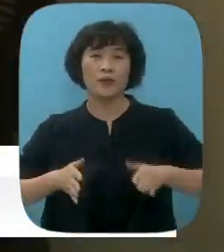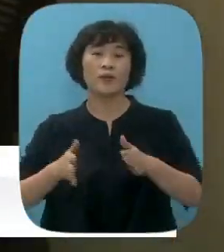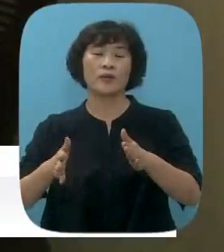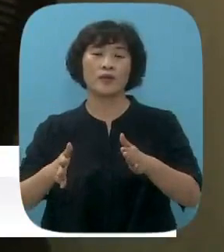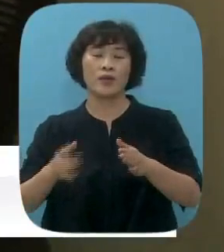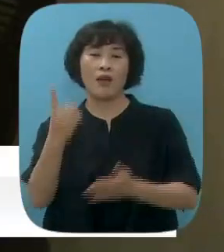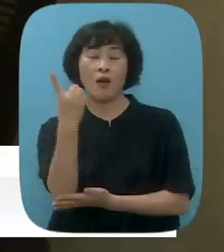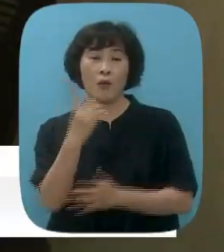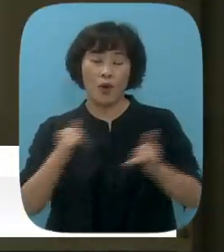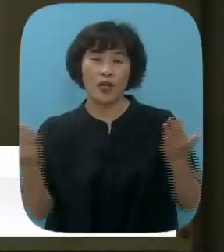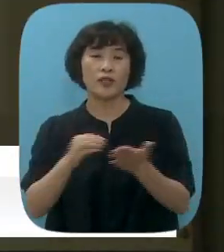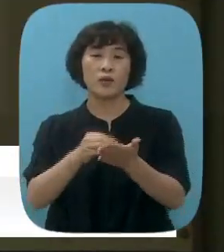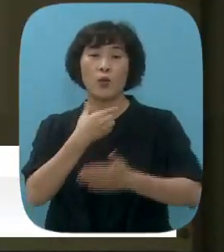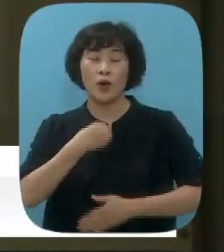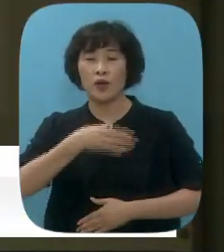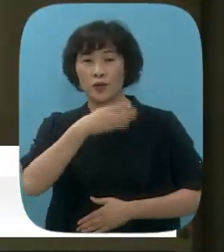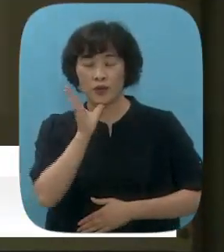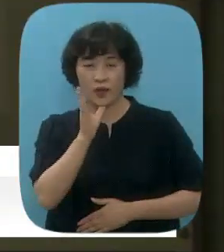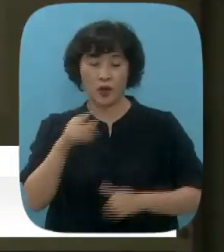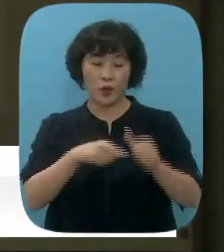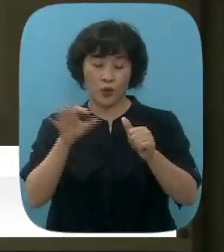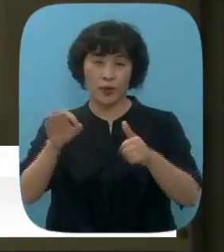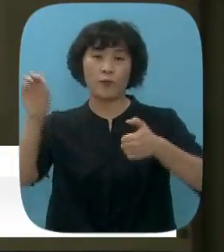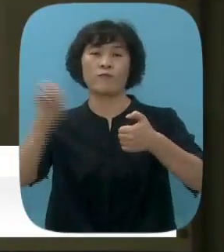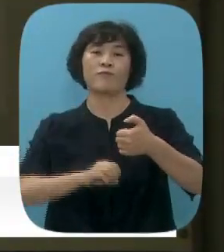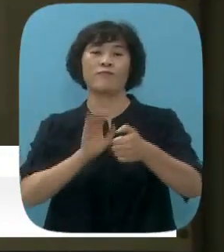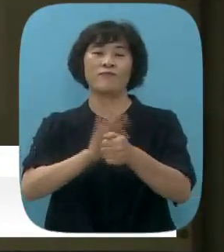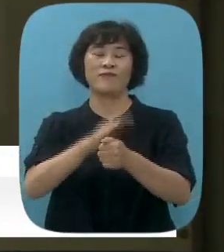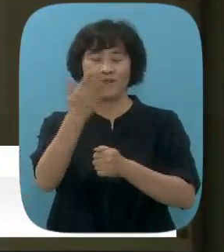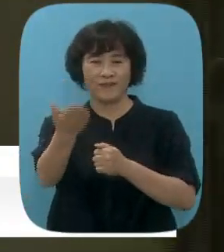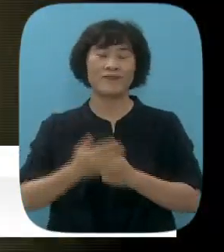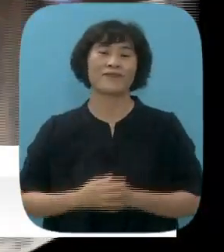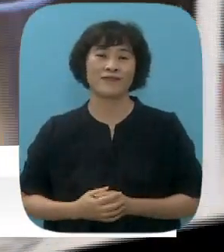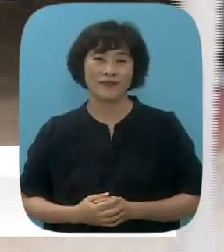전남도는 경비원 취업을 희망하는 어르신께 교육비 50%를 지원합니다.